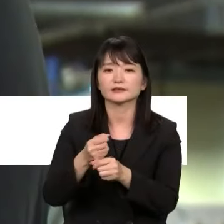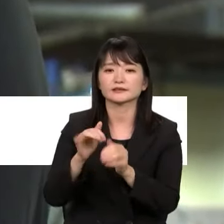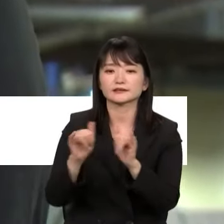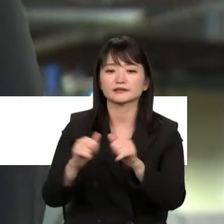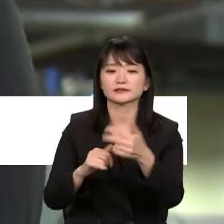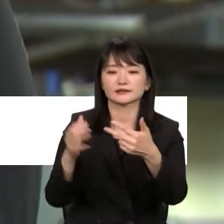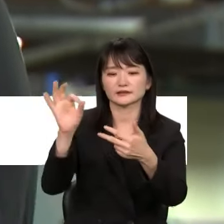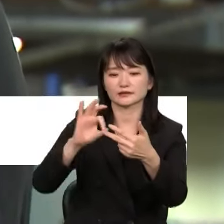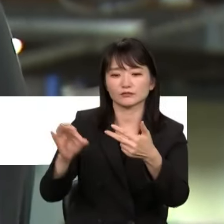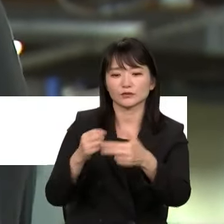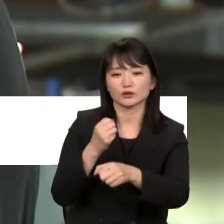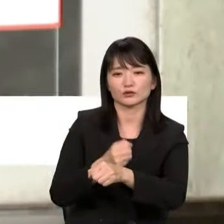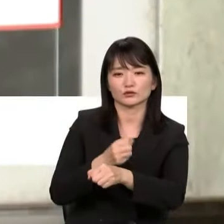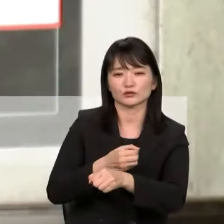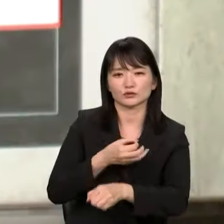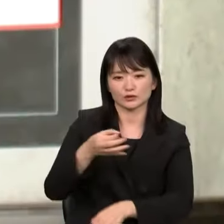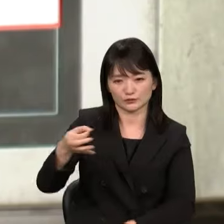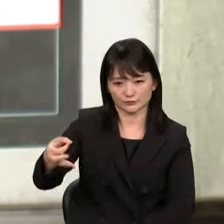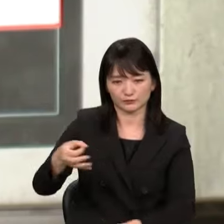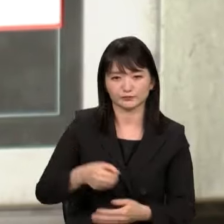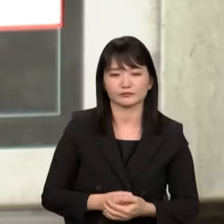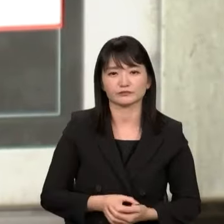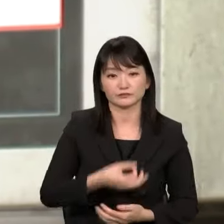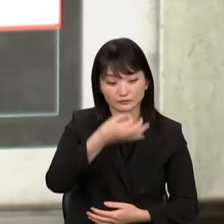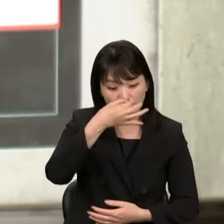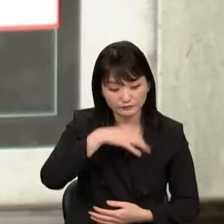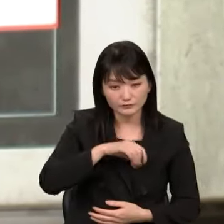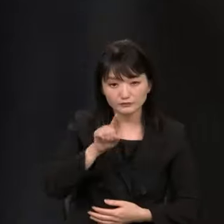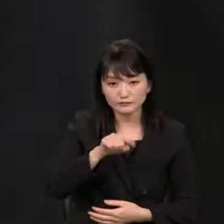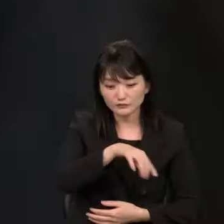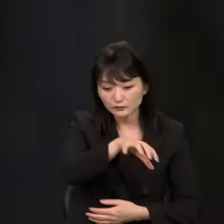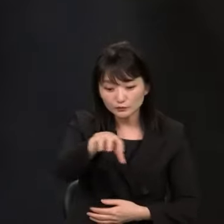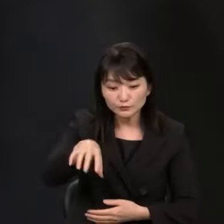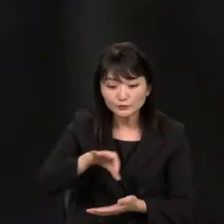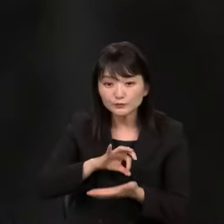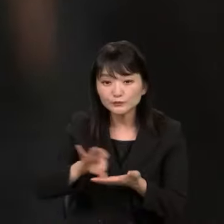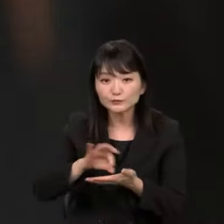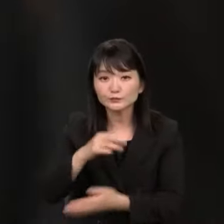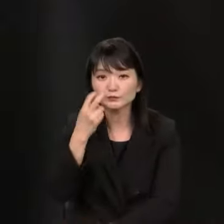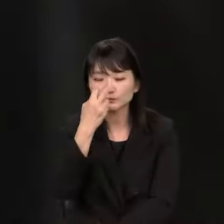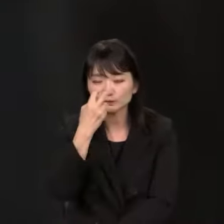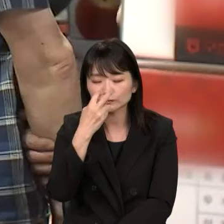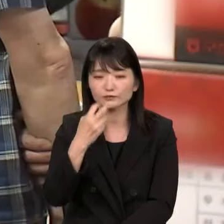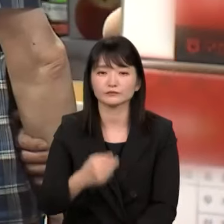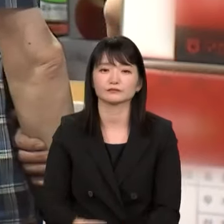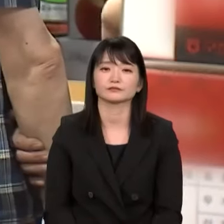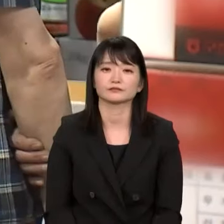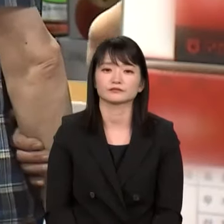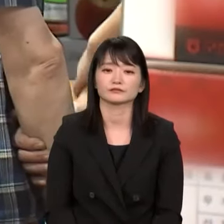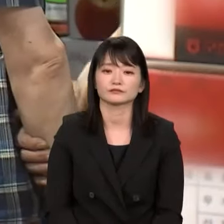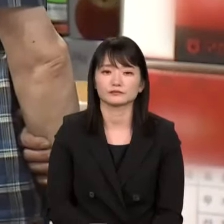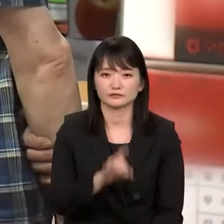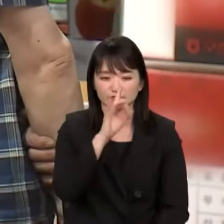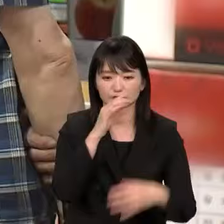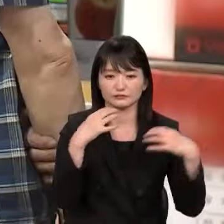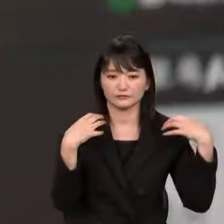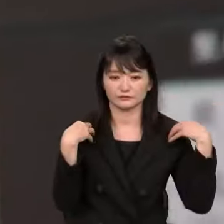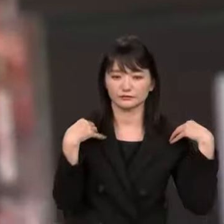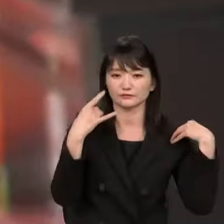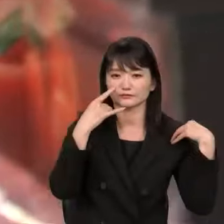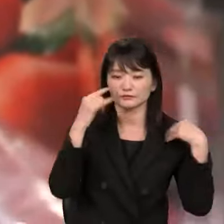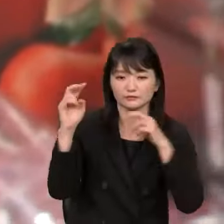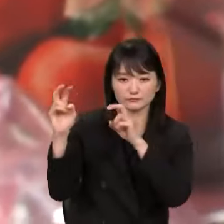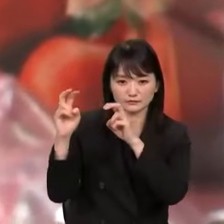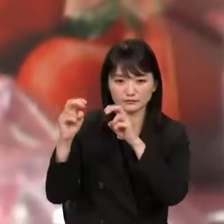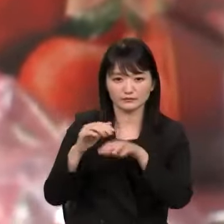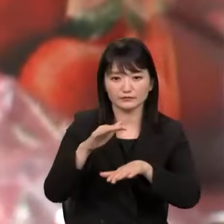7%의 수수료를 받습니다. 수수료 수익이 그간 어디로 흘러들어갔는지 살펴봤습니다. 중앙청과의 모기업은